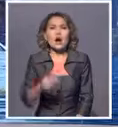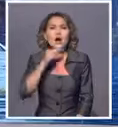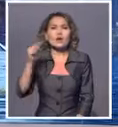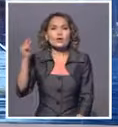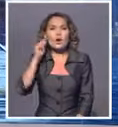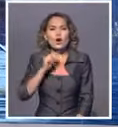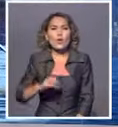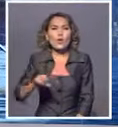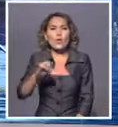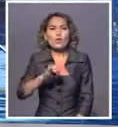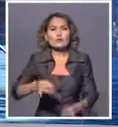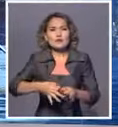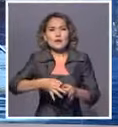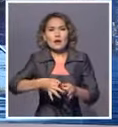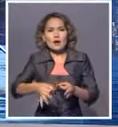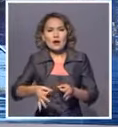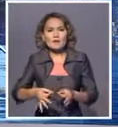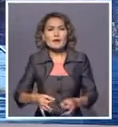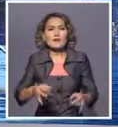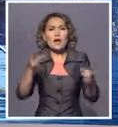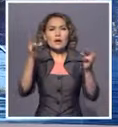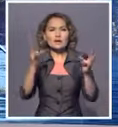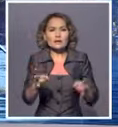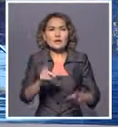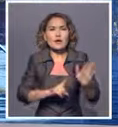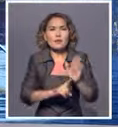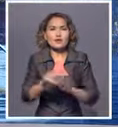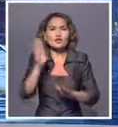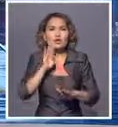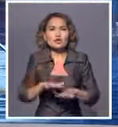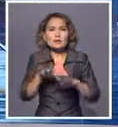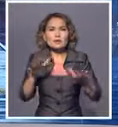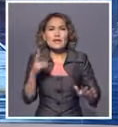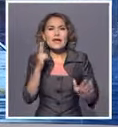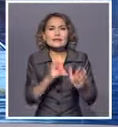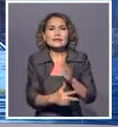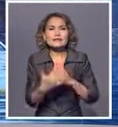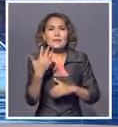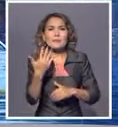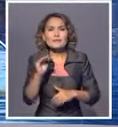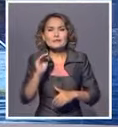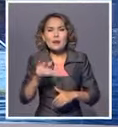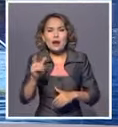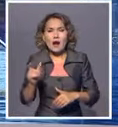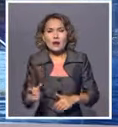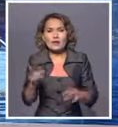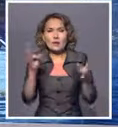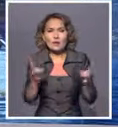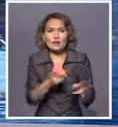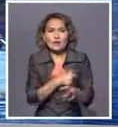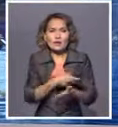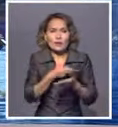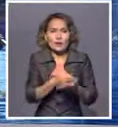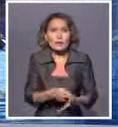Қытайдың оңтүстік батысындағы Гуйчжоу провинциясында алапат су тасқынынан 85 мың адам зардап шегіп отыр. Қазір топан жайлаған